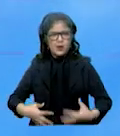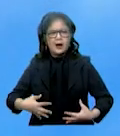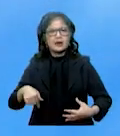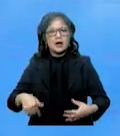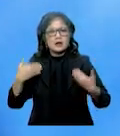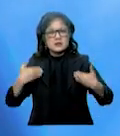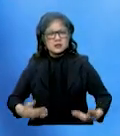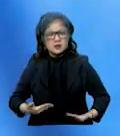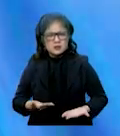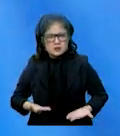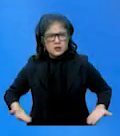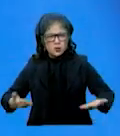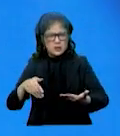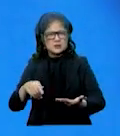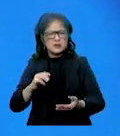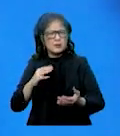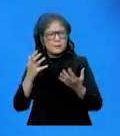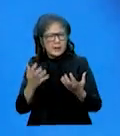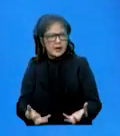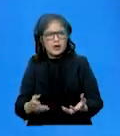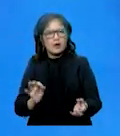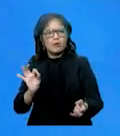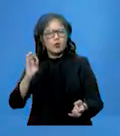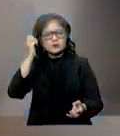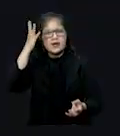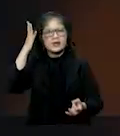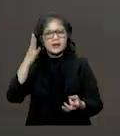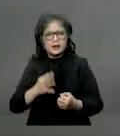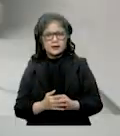korban kritis dan belum sadarkan diri.